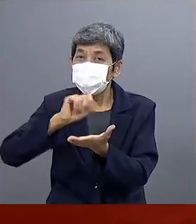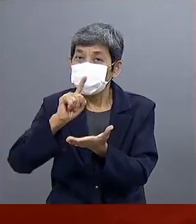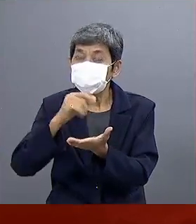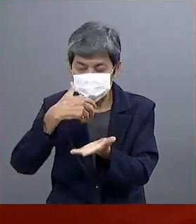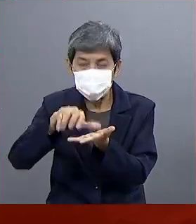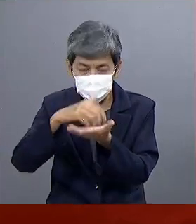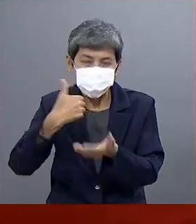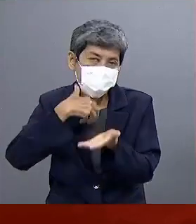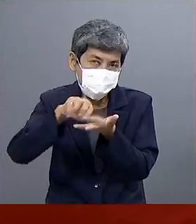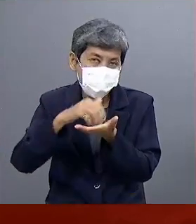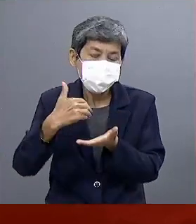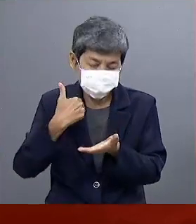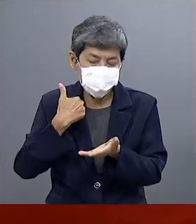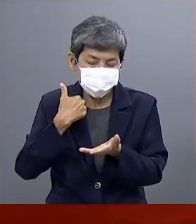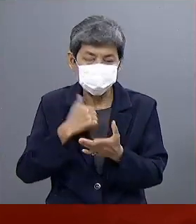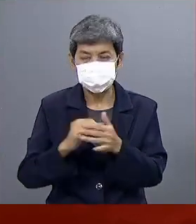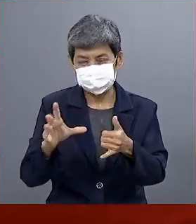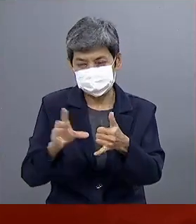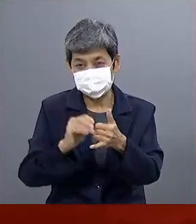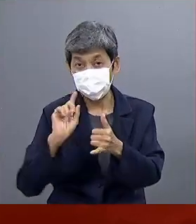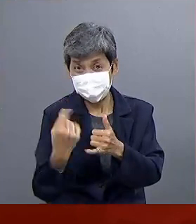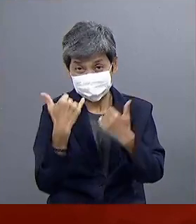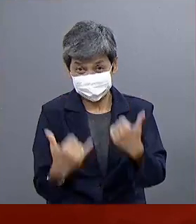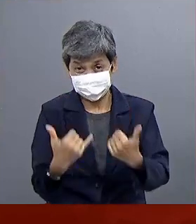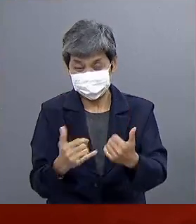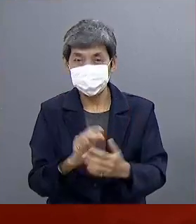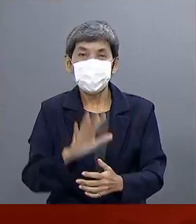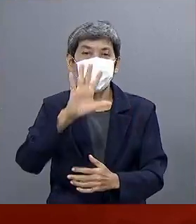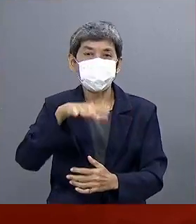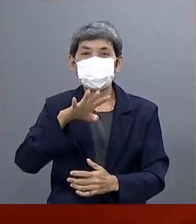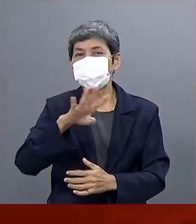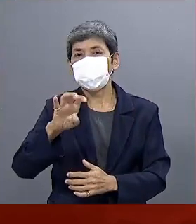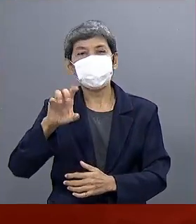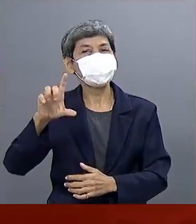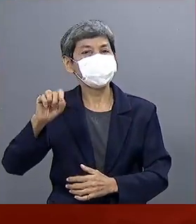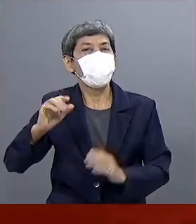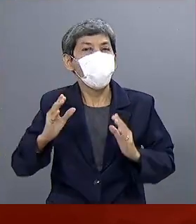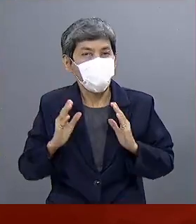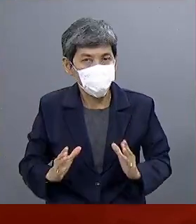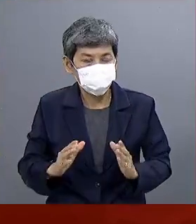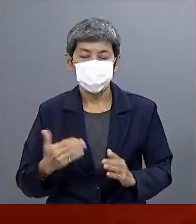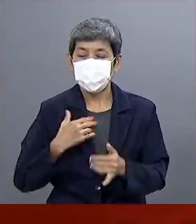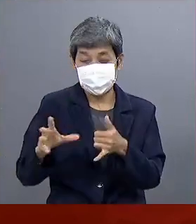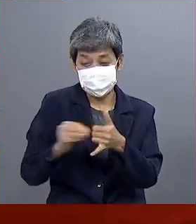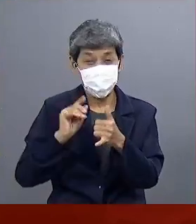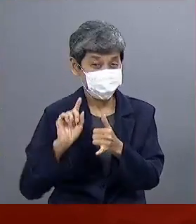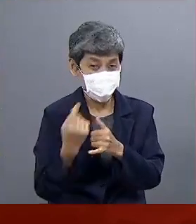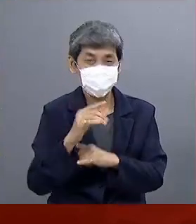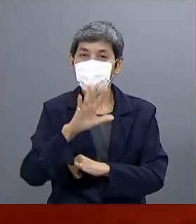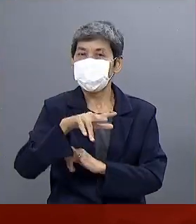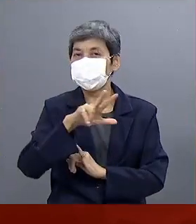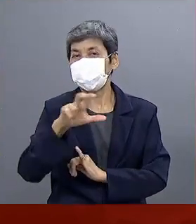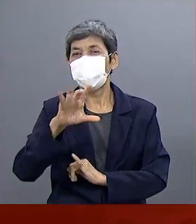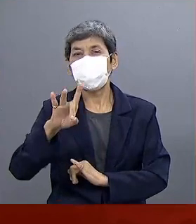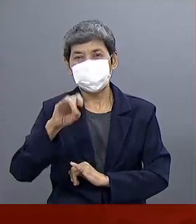ยสถานการณ์การติดเชื้อรายใหม่วันนี้นะคะ 5,420 คนเป็นการติดเชื้อใหม่ 5,383 ค